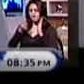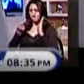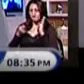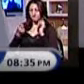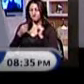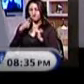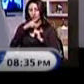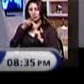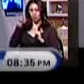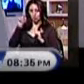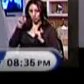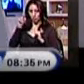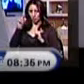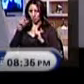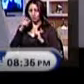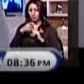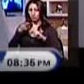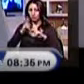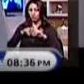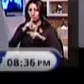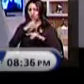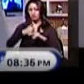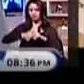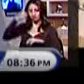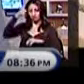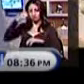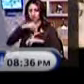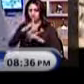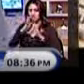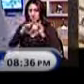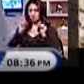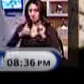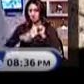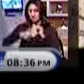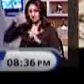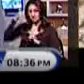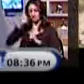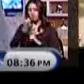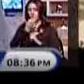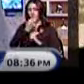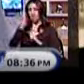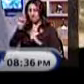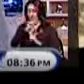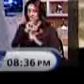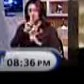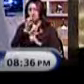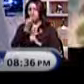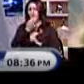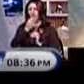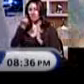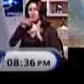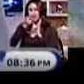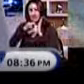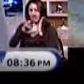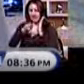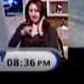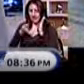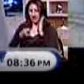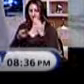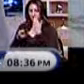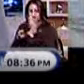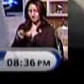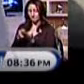الدكتور علاء يعني مصر عظيمه بابنائها، وهو من اعظم ما انجبت مصر. واحد من القليلين الذين وصلوا بالروايه المصريه الى القارئ الذي